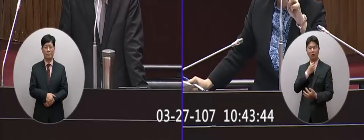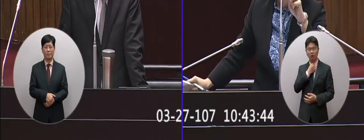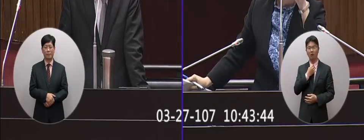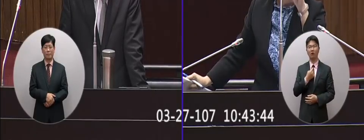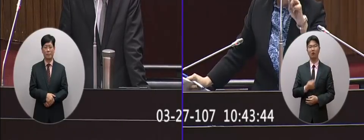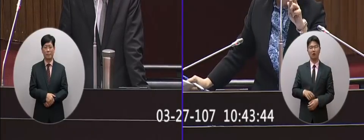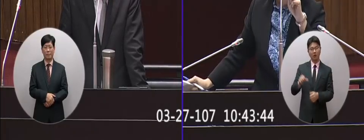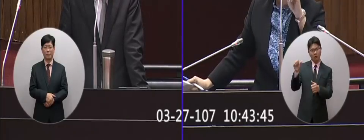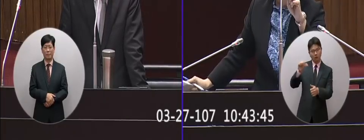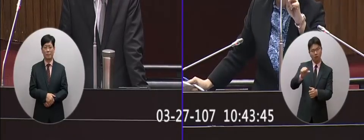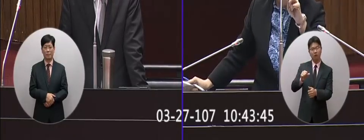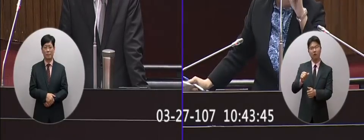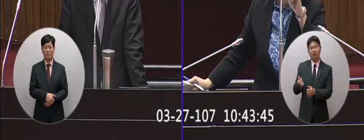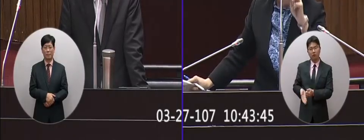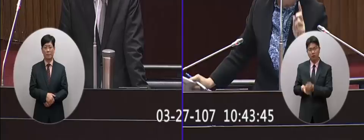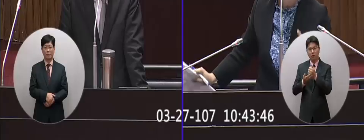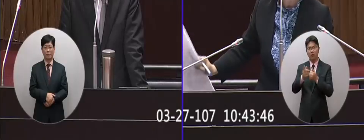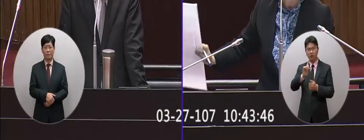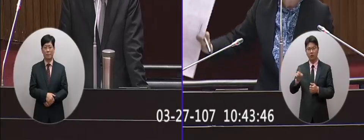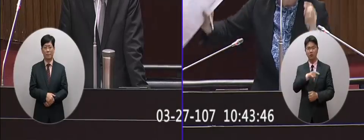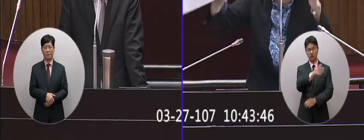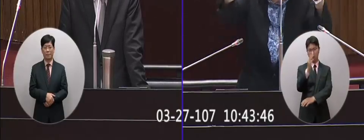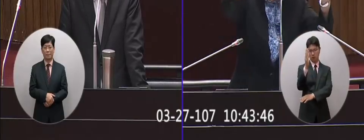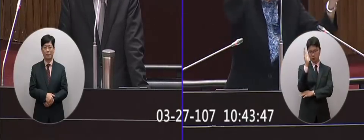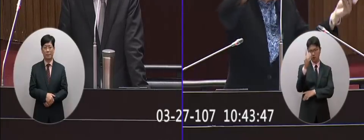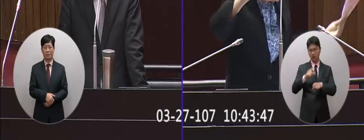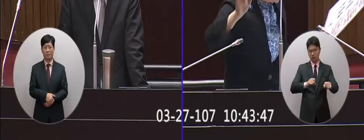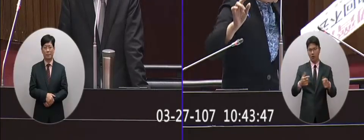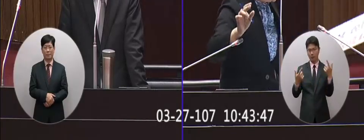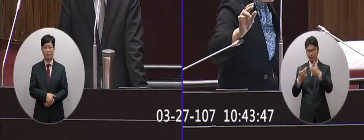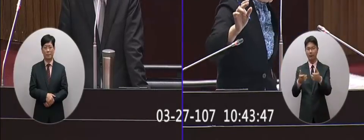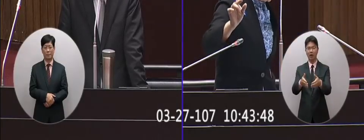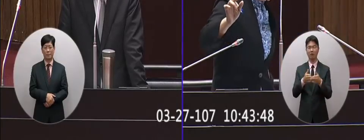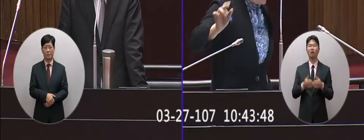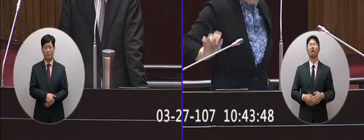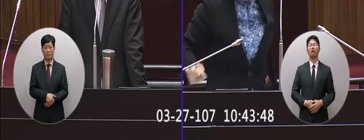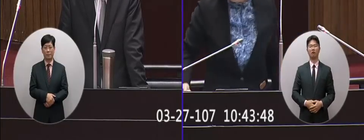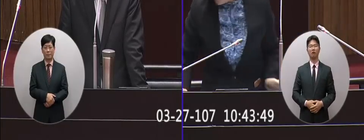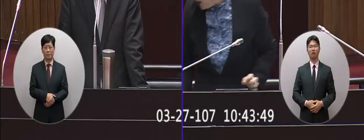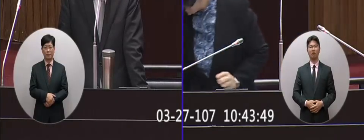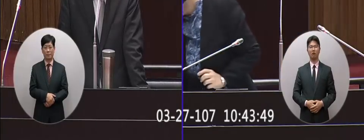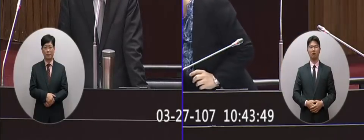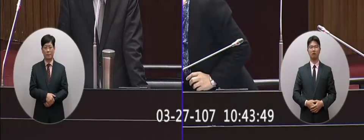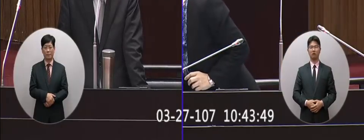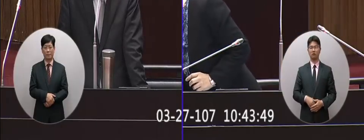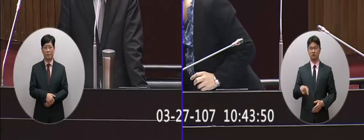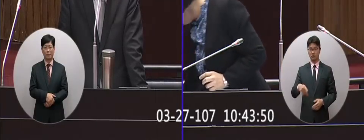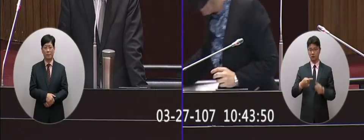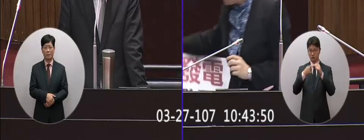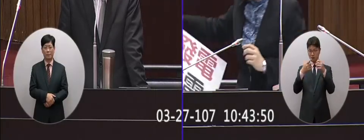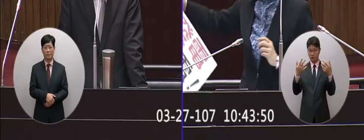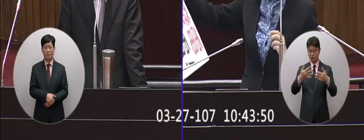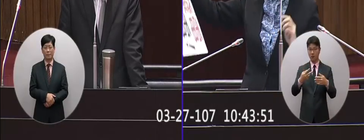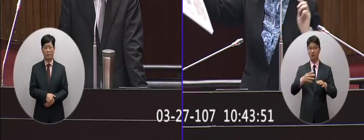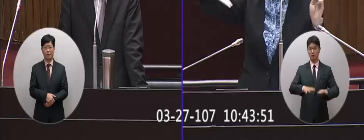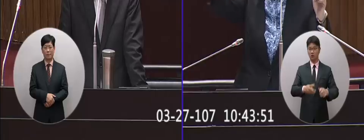子有萝卜，我们政府部门该用就要去用，好不好？这个是第一个问题要来问的哈。那